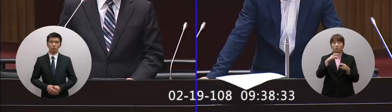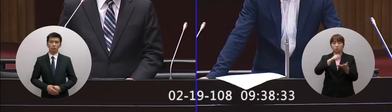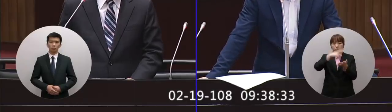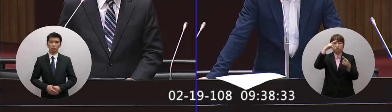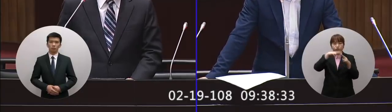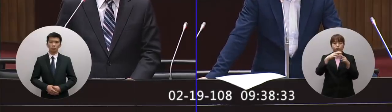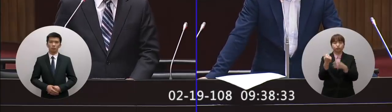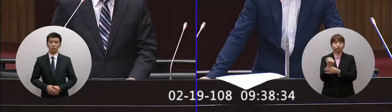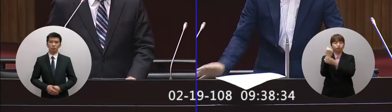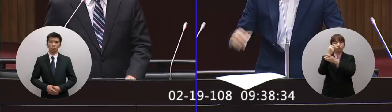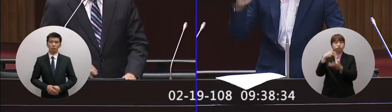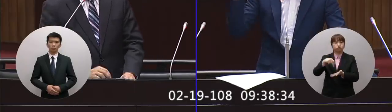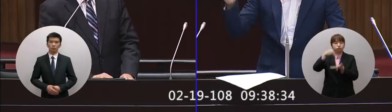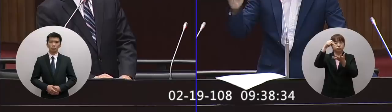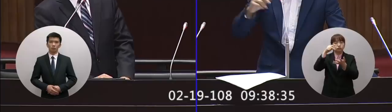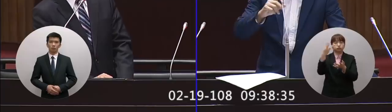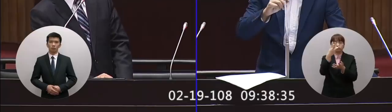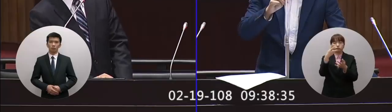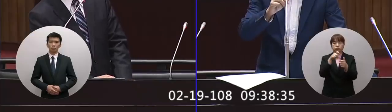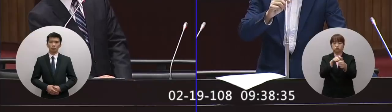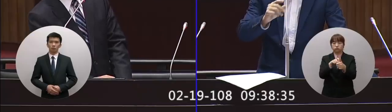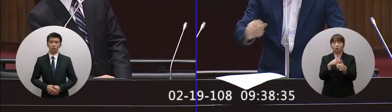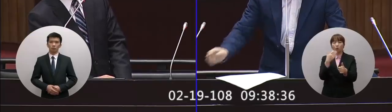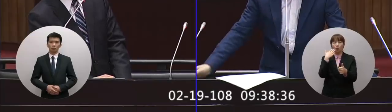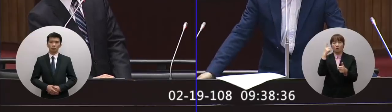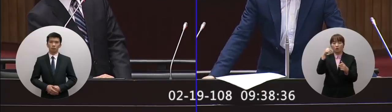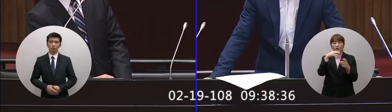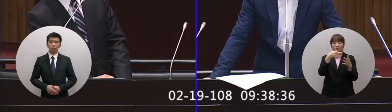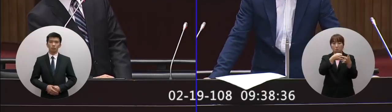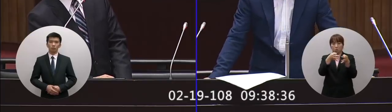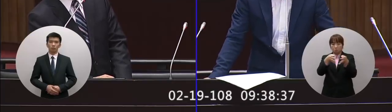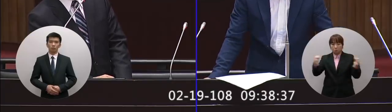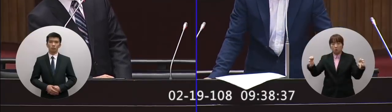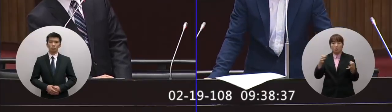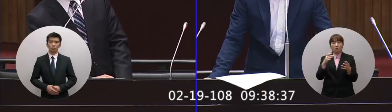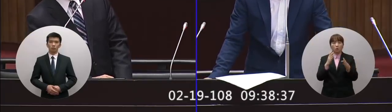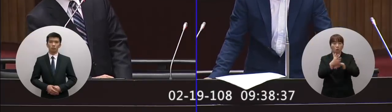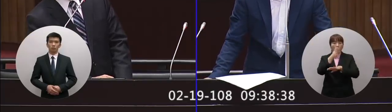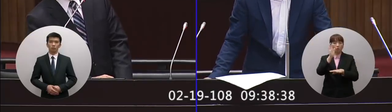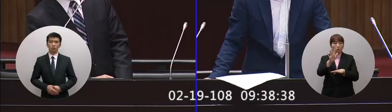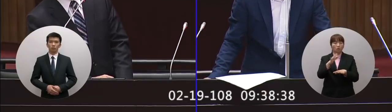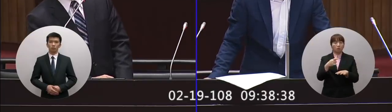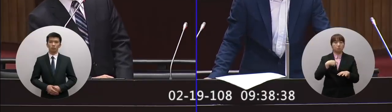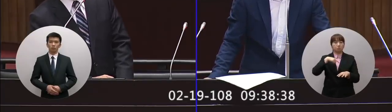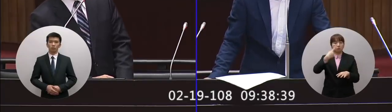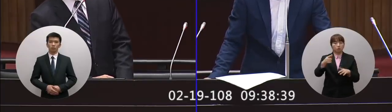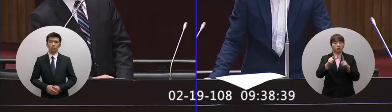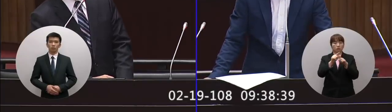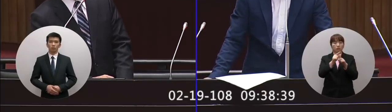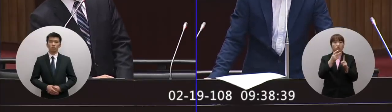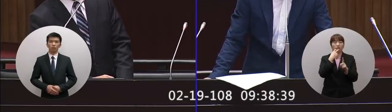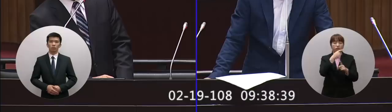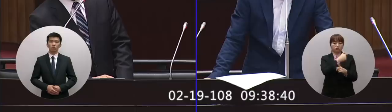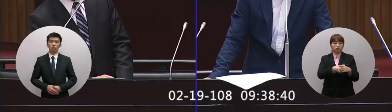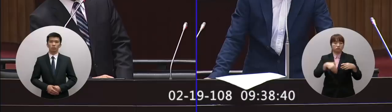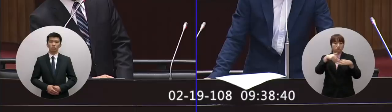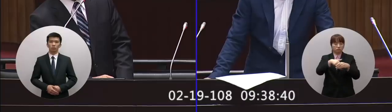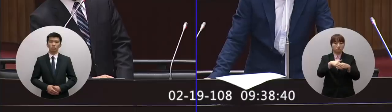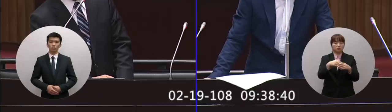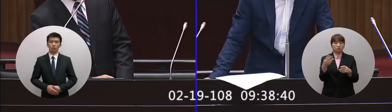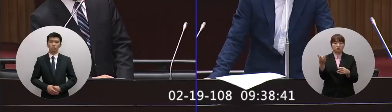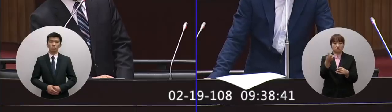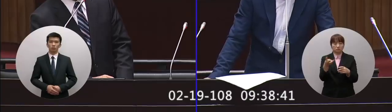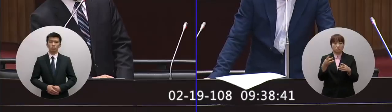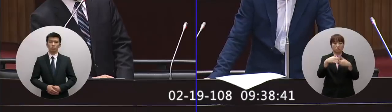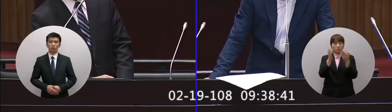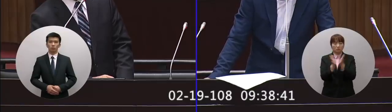三个公投议题哈。我们如果预期他如果联署达成的话，我相信在接下来中央选举，这三题搞不好